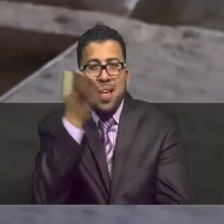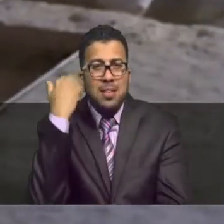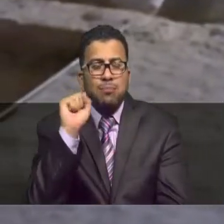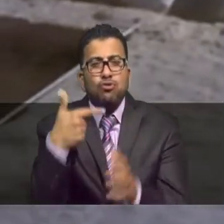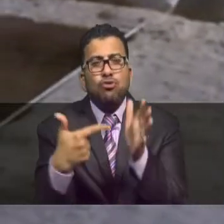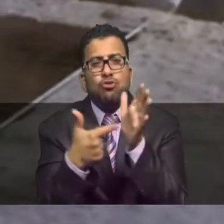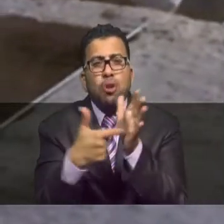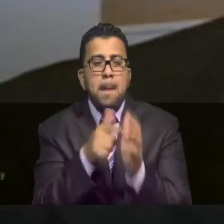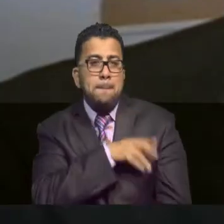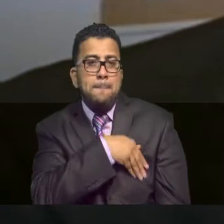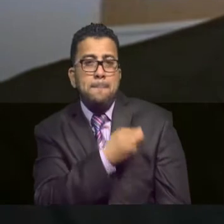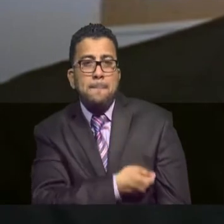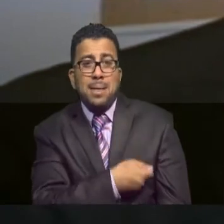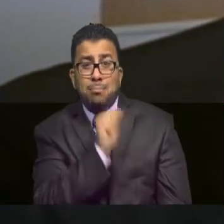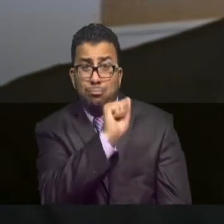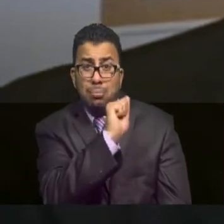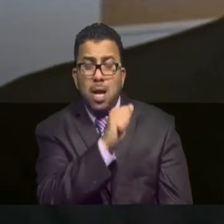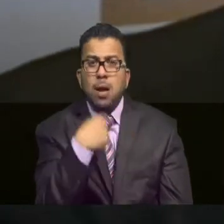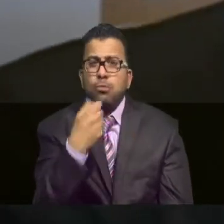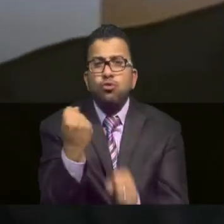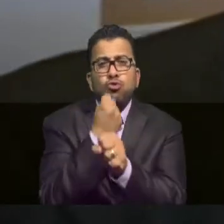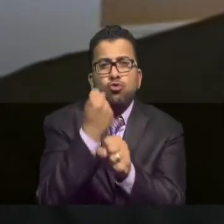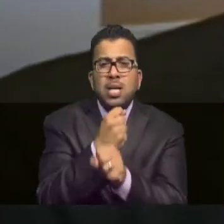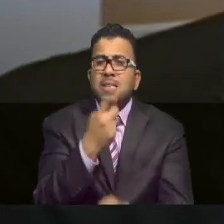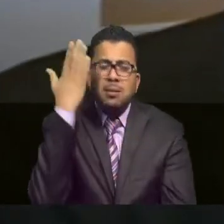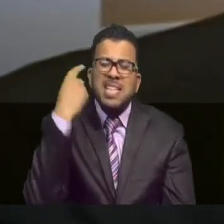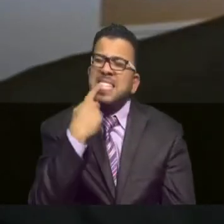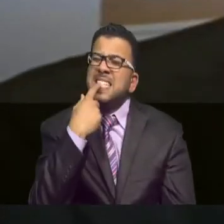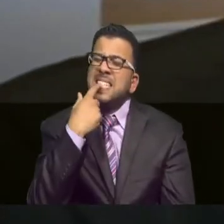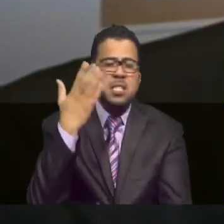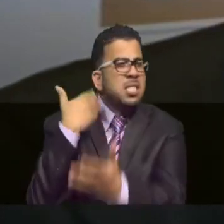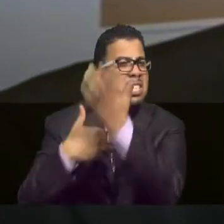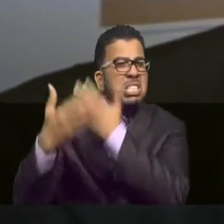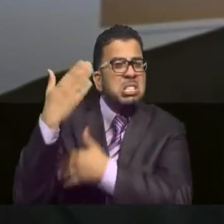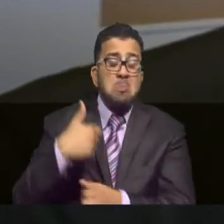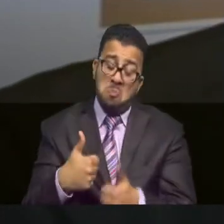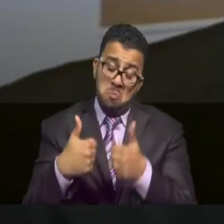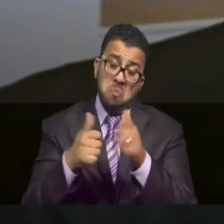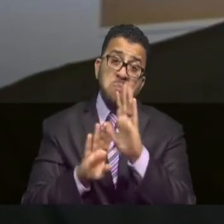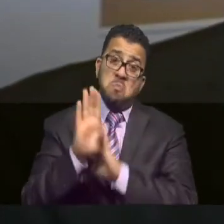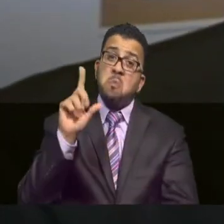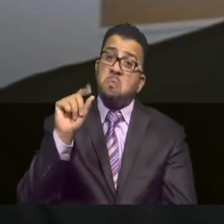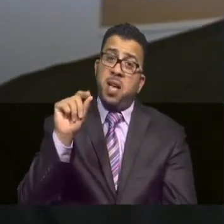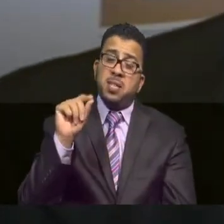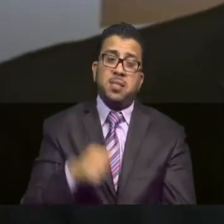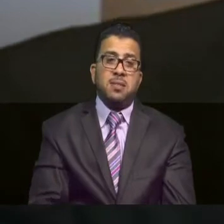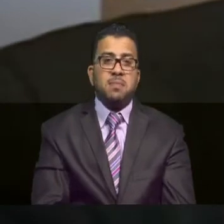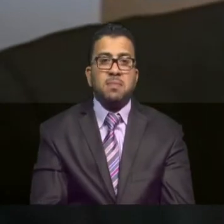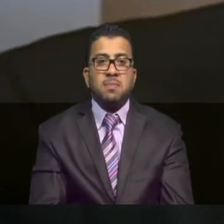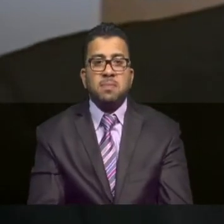أوتونوما مدريد، وهذه البعثة تشتغل هناك منذ سنوات وهو أمر إيجابي.